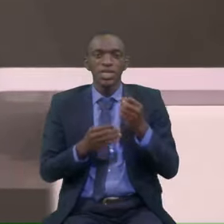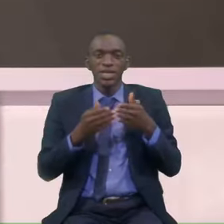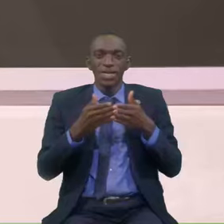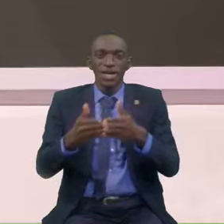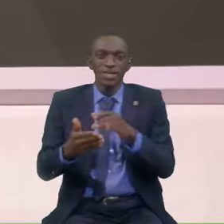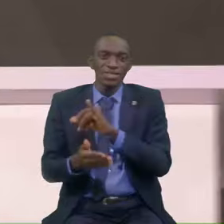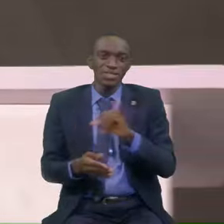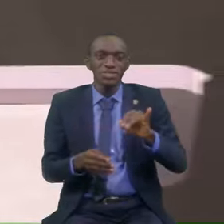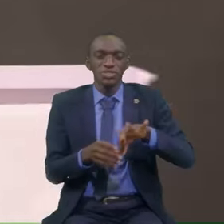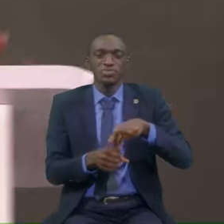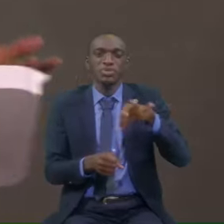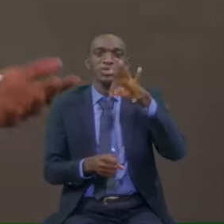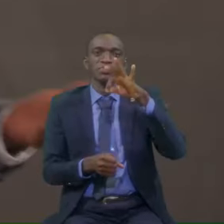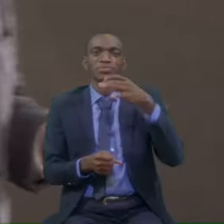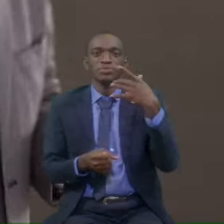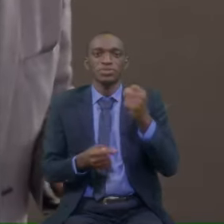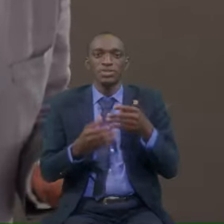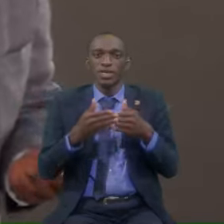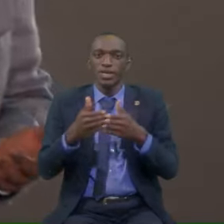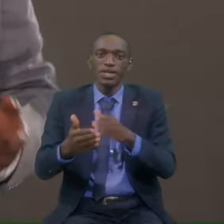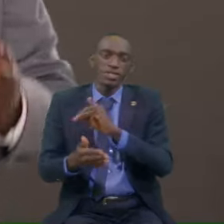L'esprit qui guide, j'ai l'esprit qui guide.